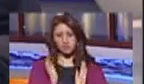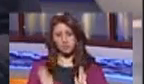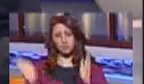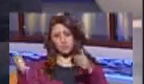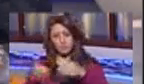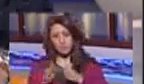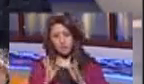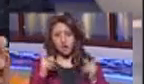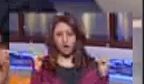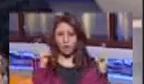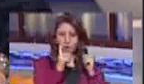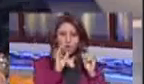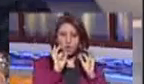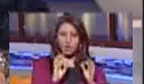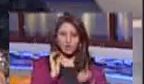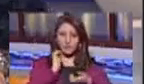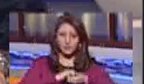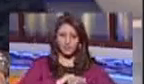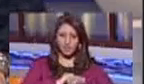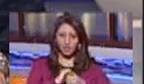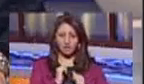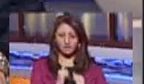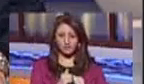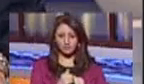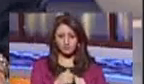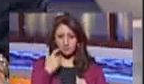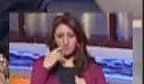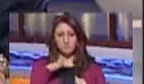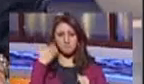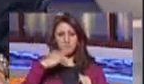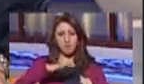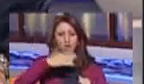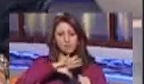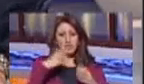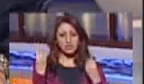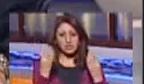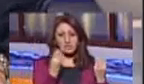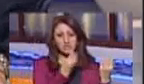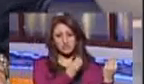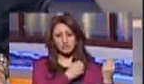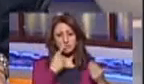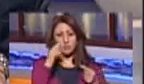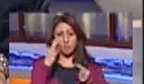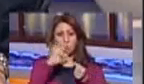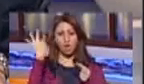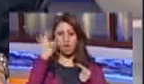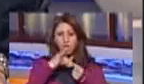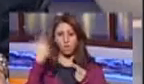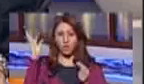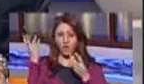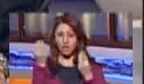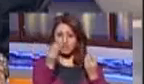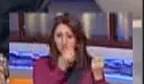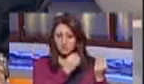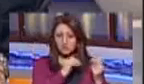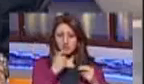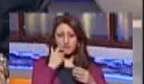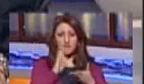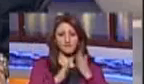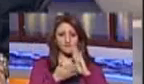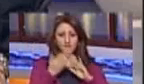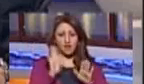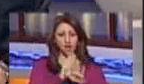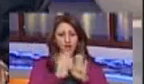او معارضه، مسؤوليتكم ايه في وقف حمامات الدم ومنع اشتعال الحرائق في البلد؟ انا الحقيقة بقول من